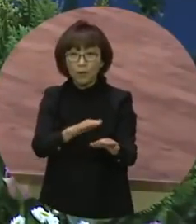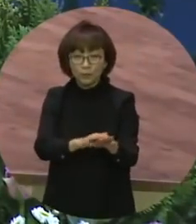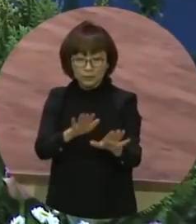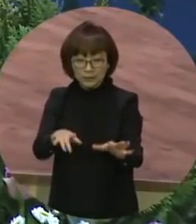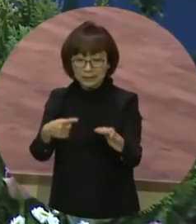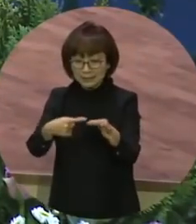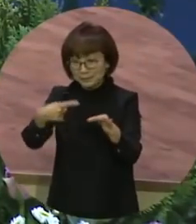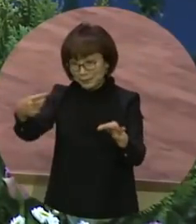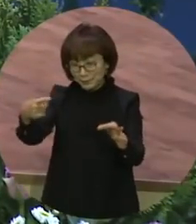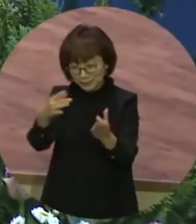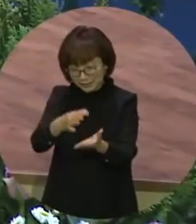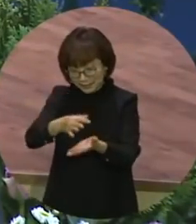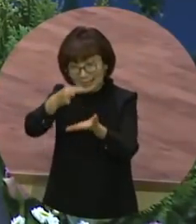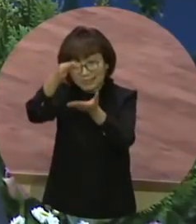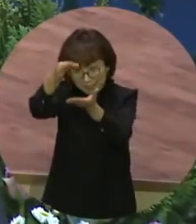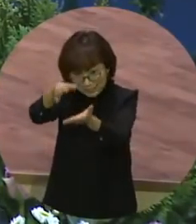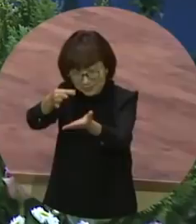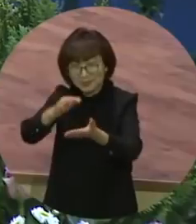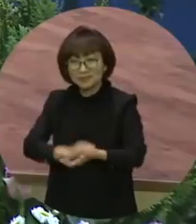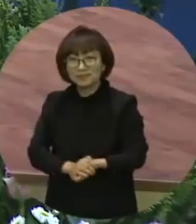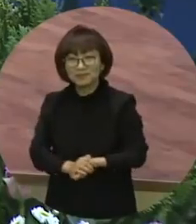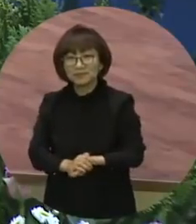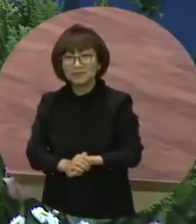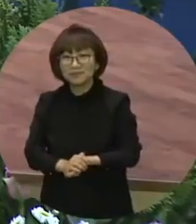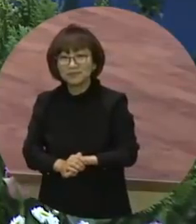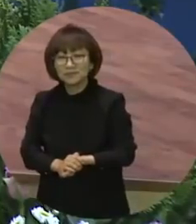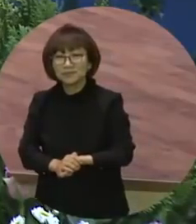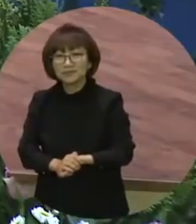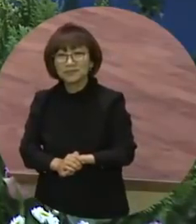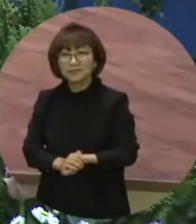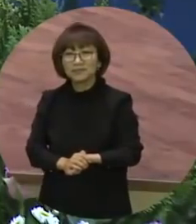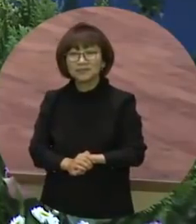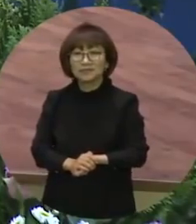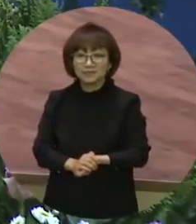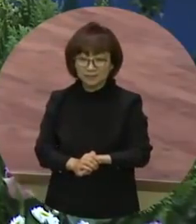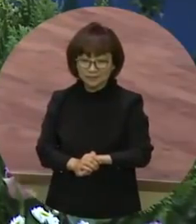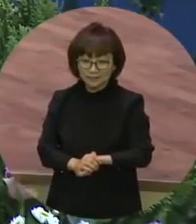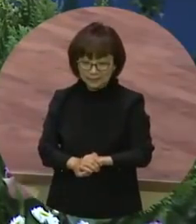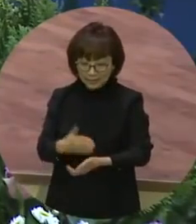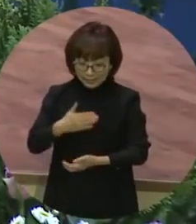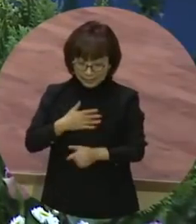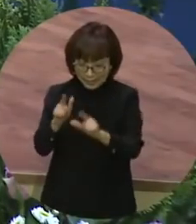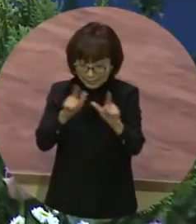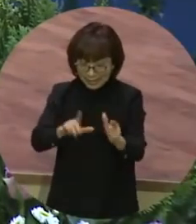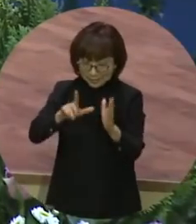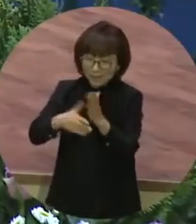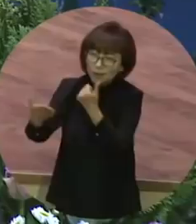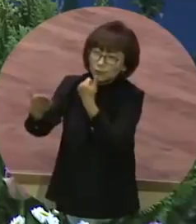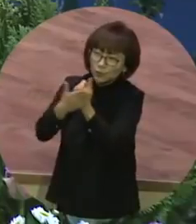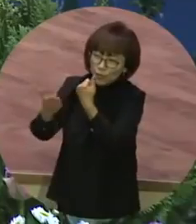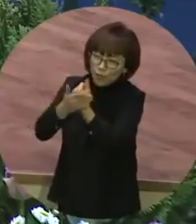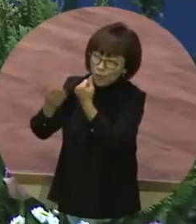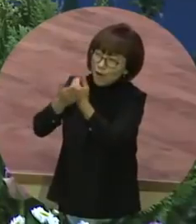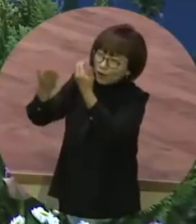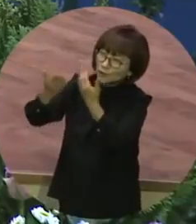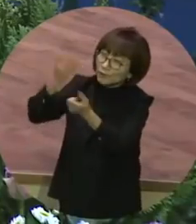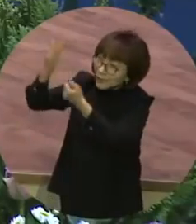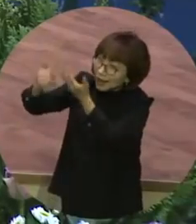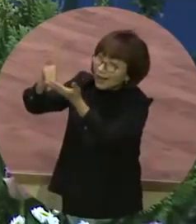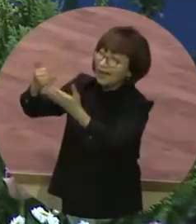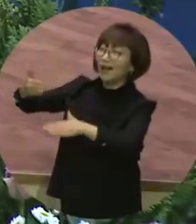자, 자신의 삶 속에서 사실적으로 역사하신 하나님을 믿고 감사한